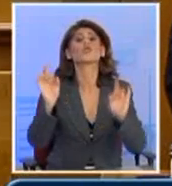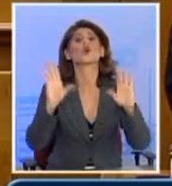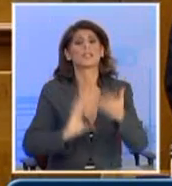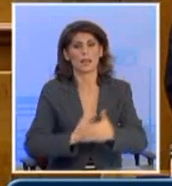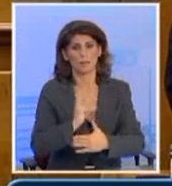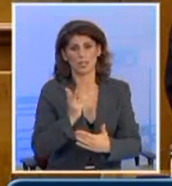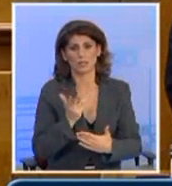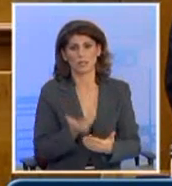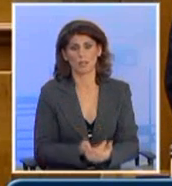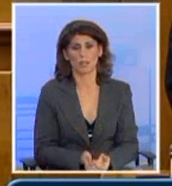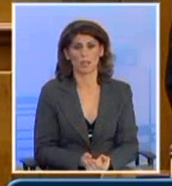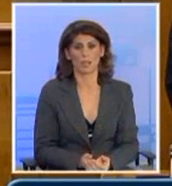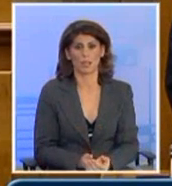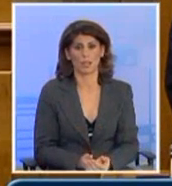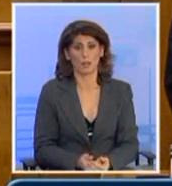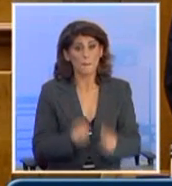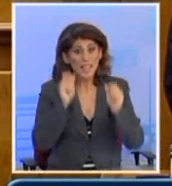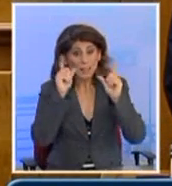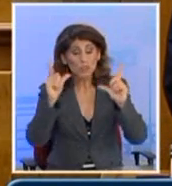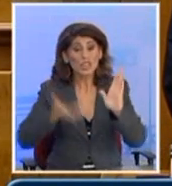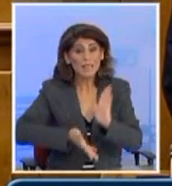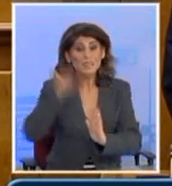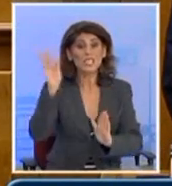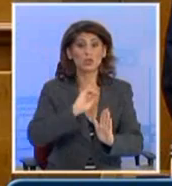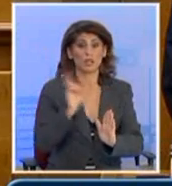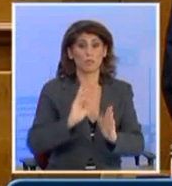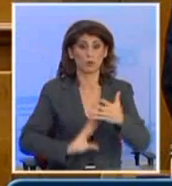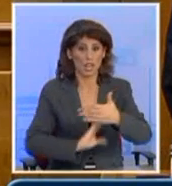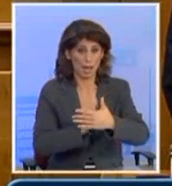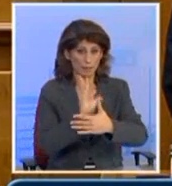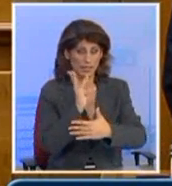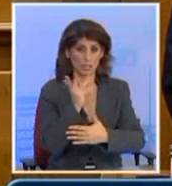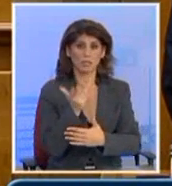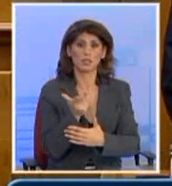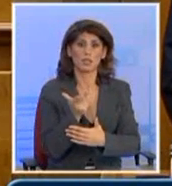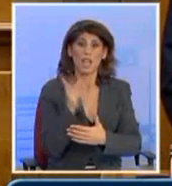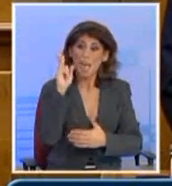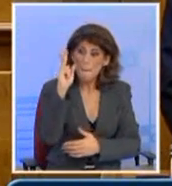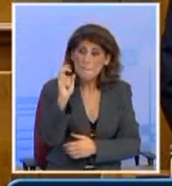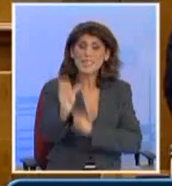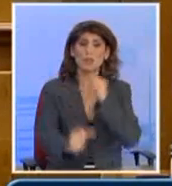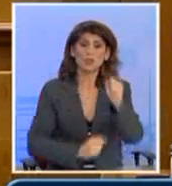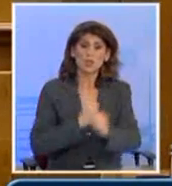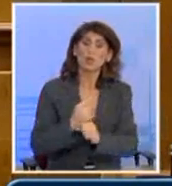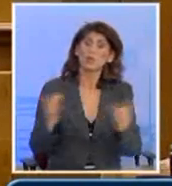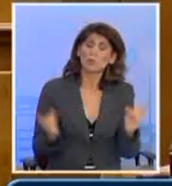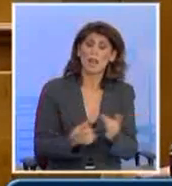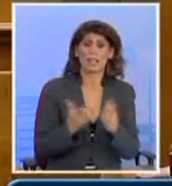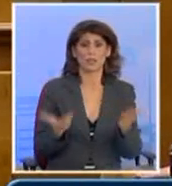ανάπτυξη? Με εντυπωσιακά υψηλούς ρυθμούς ανάπτυξης επί 20 χρόνια τουλάχιστον.